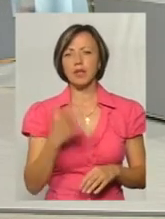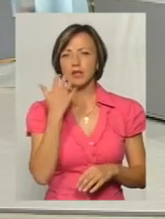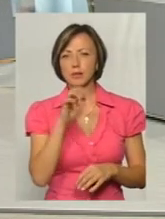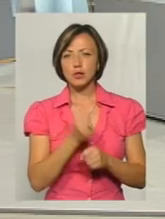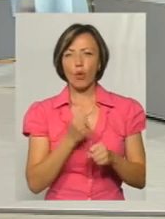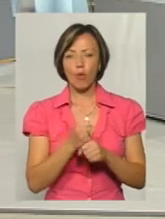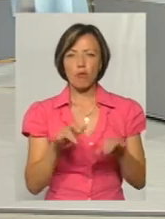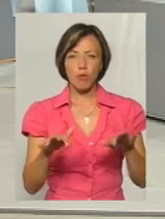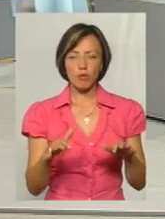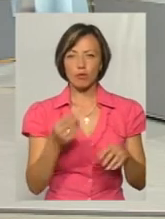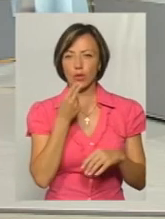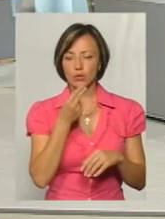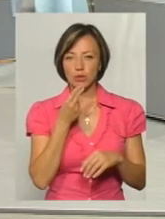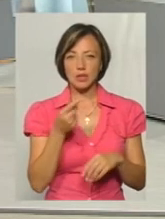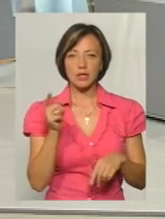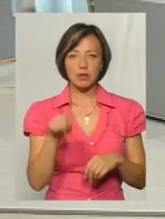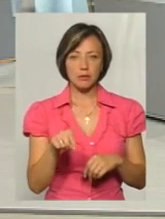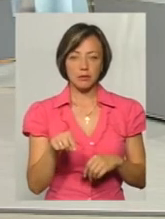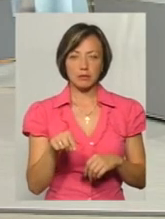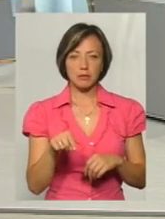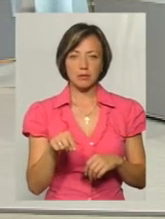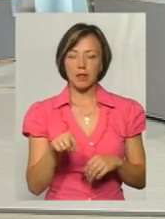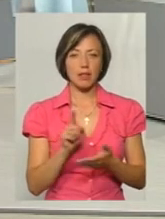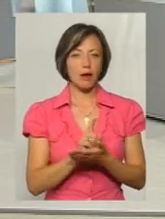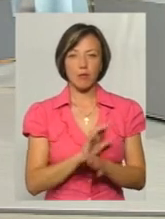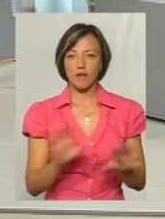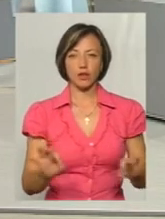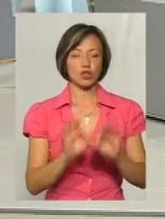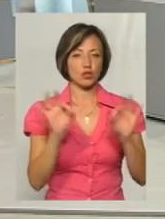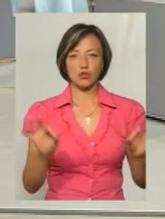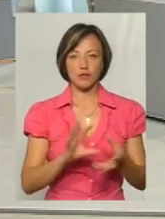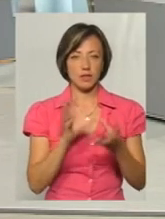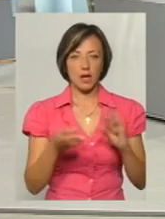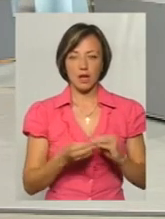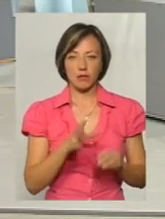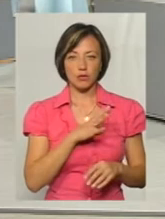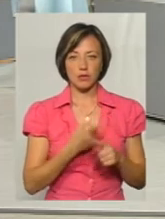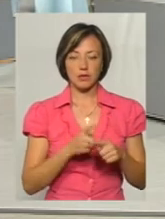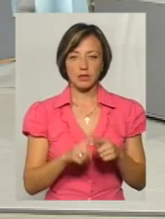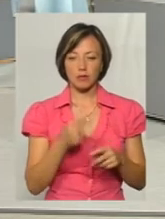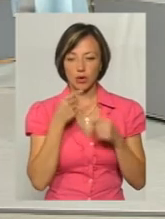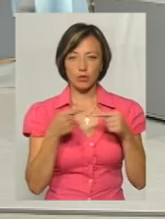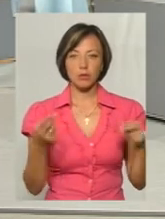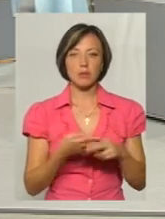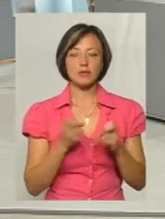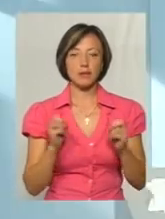термічну обробку, там не повинно нічого взагалі бути. Дані продукти, вони